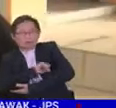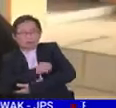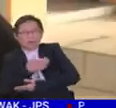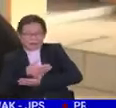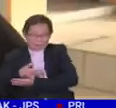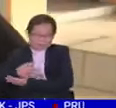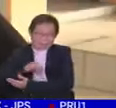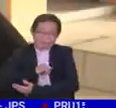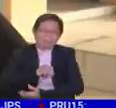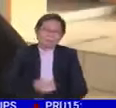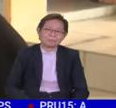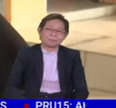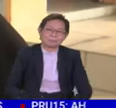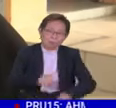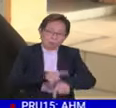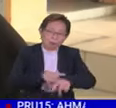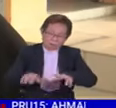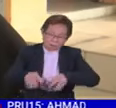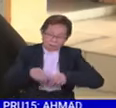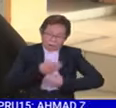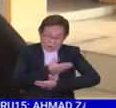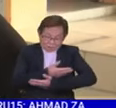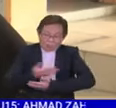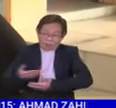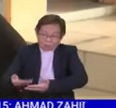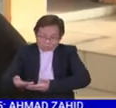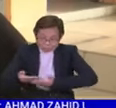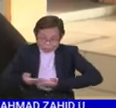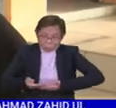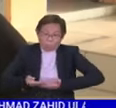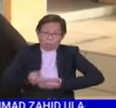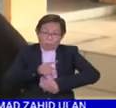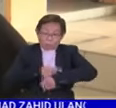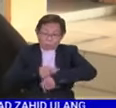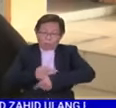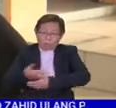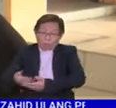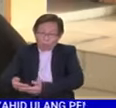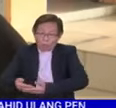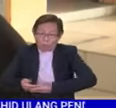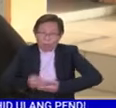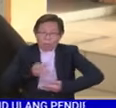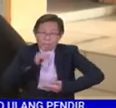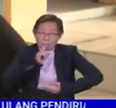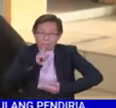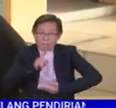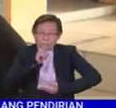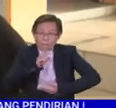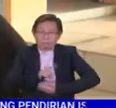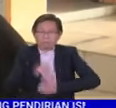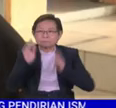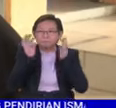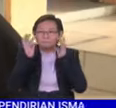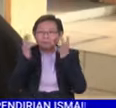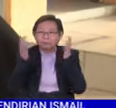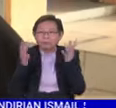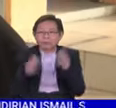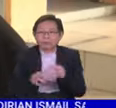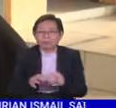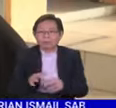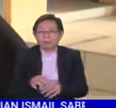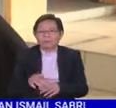saya lah. Waktu saya terima dia tu, dia apa, memang tak tahu dia